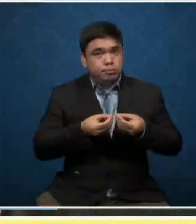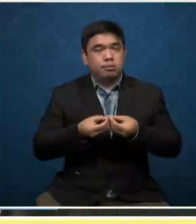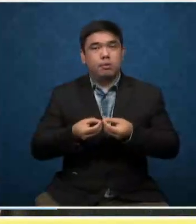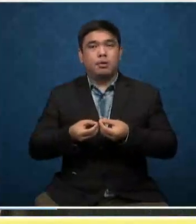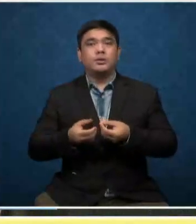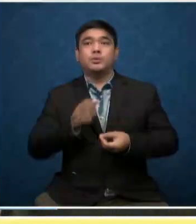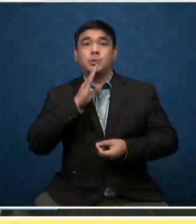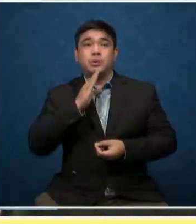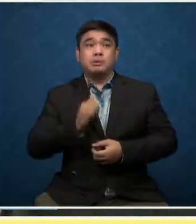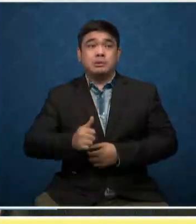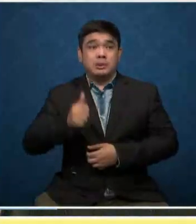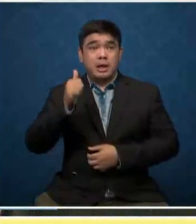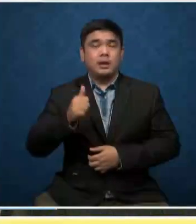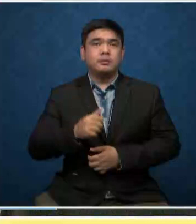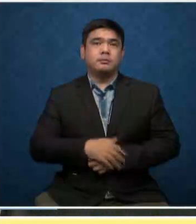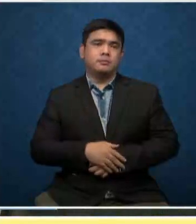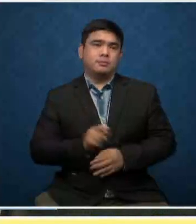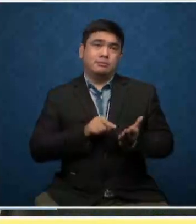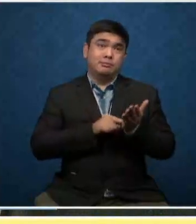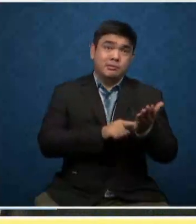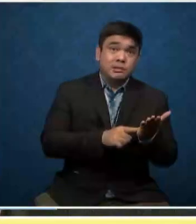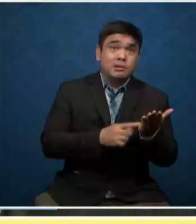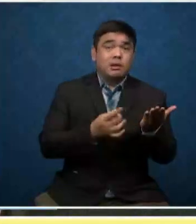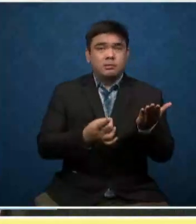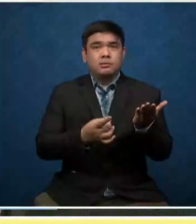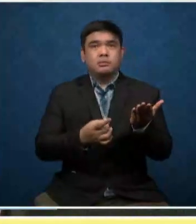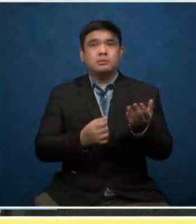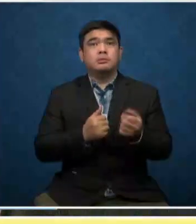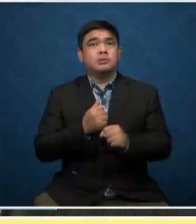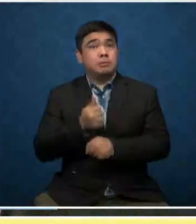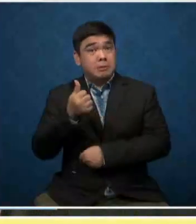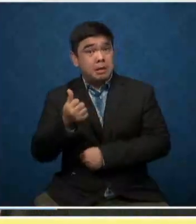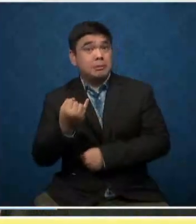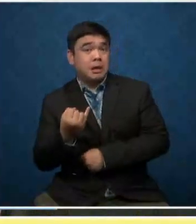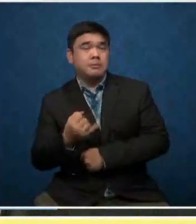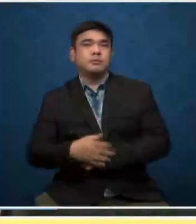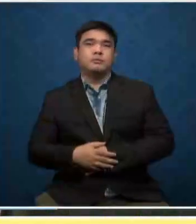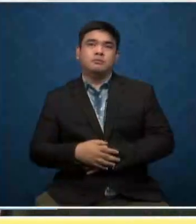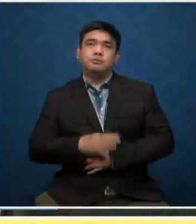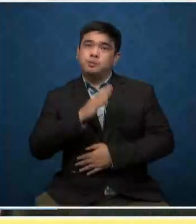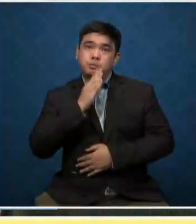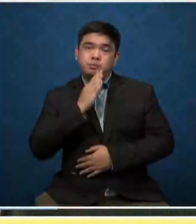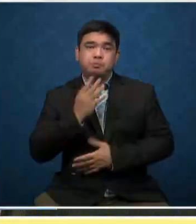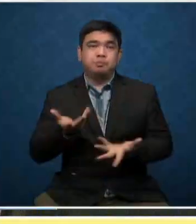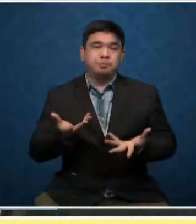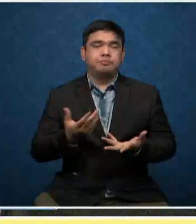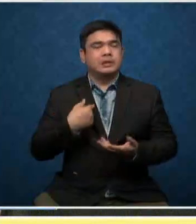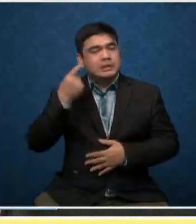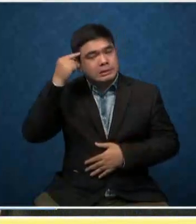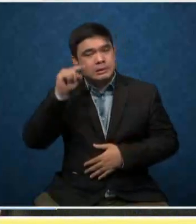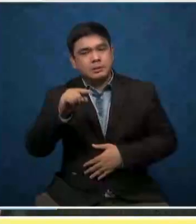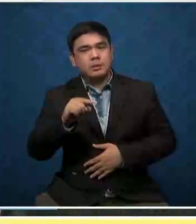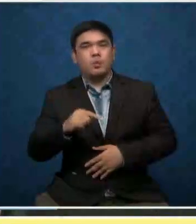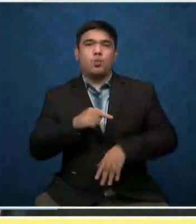เพราะว่าก็ยังไม่รู้ว่าจะมีการเสนอญัตตินี้ขึ้นมาใหม่หรือไม่แต่ขณะนี้ก็ตามผมคำนึงถึงเรื่อง